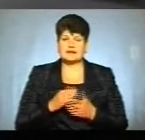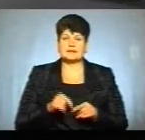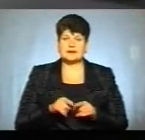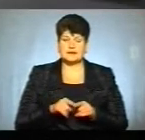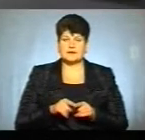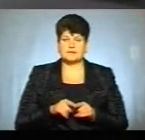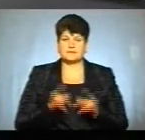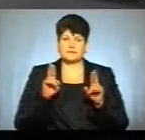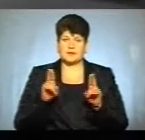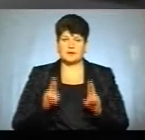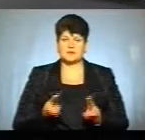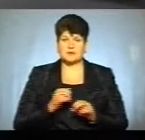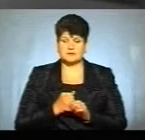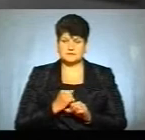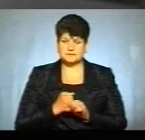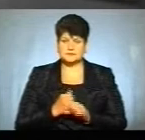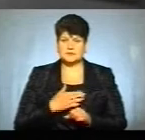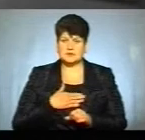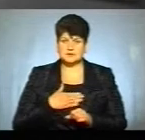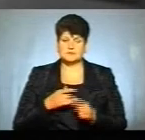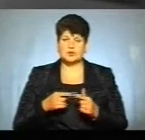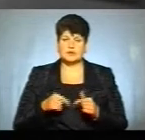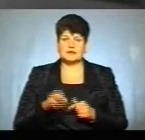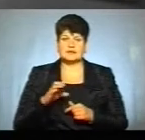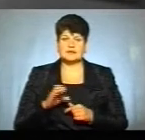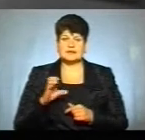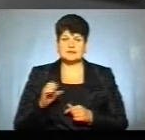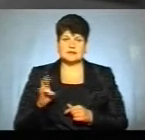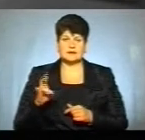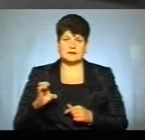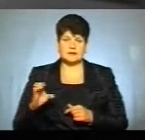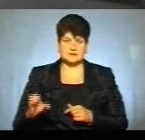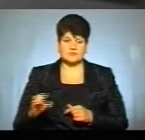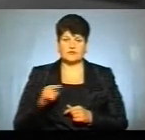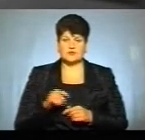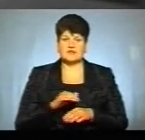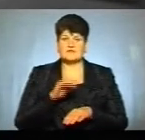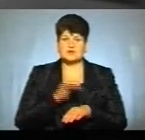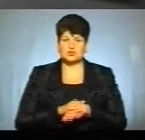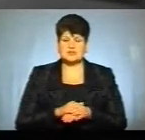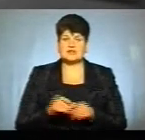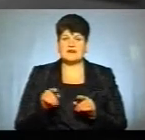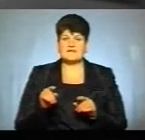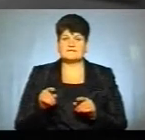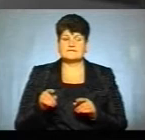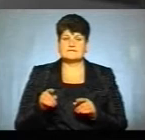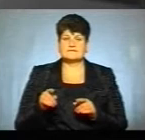алгоритм роботи нашої з органами ДСНС, вони фіксують за викликом, їх викликають і вони